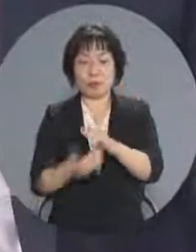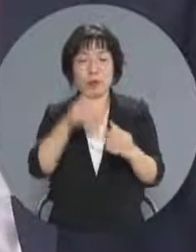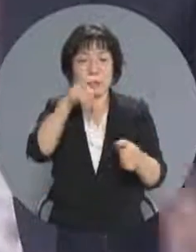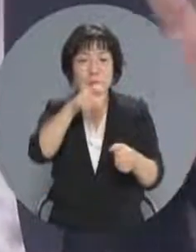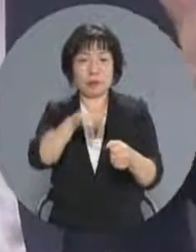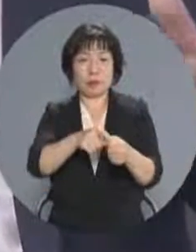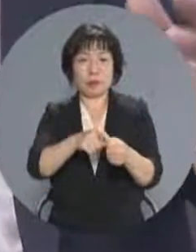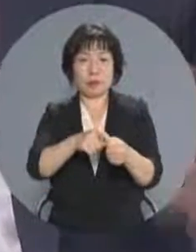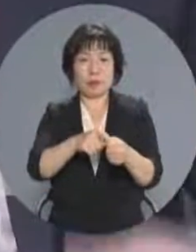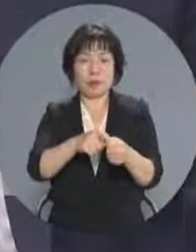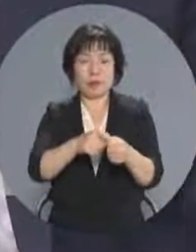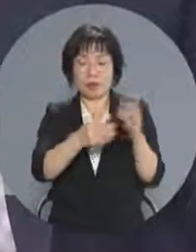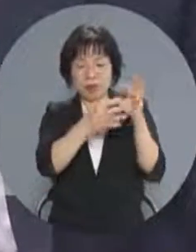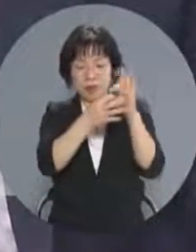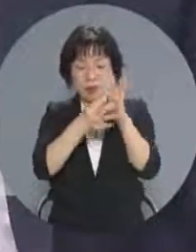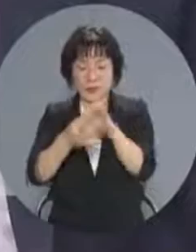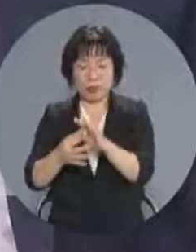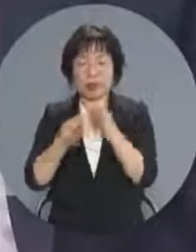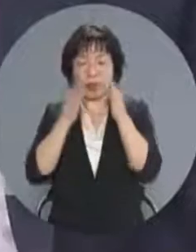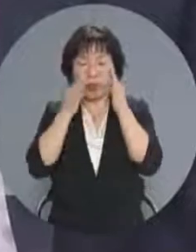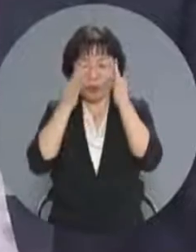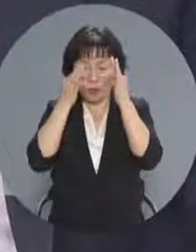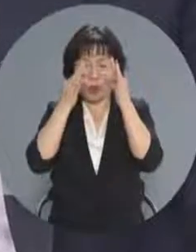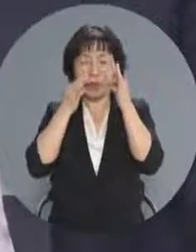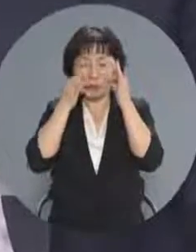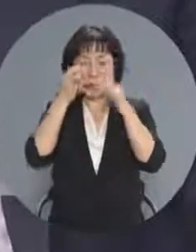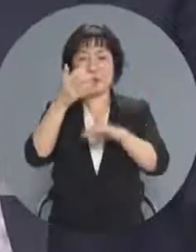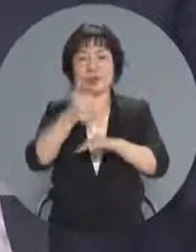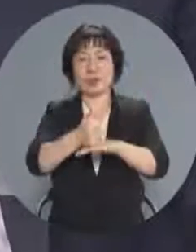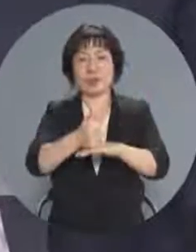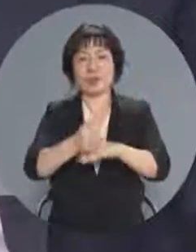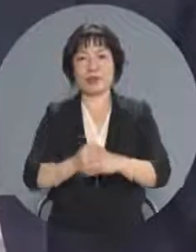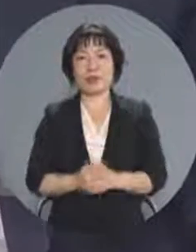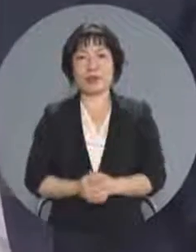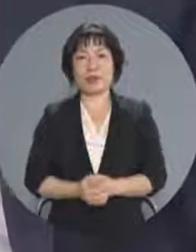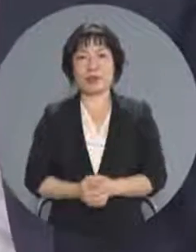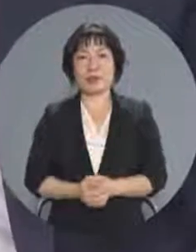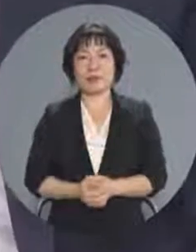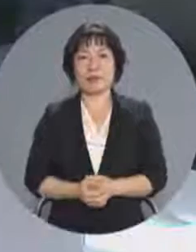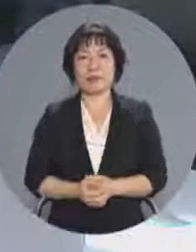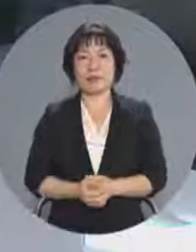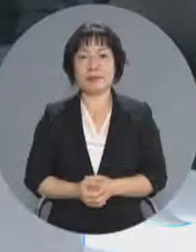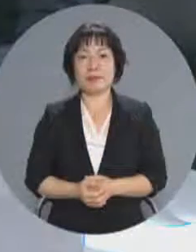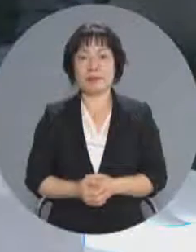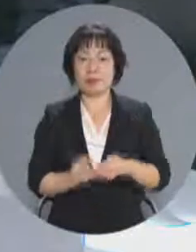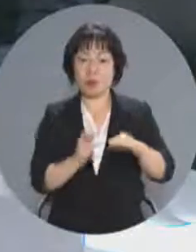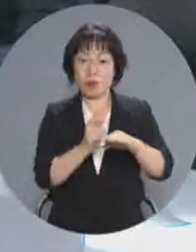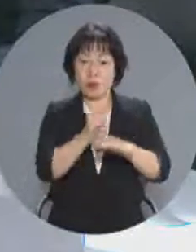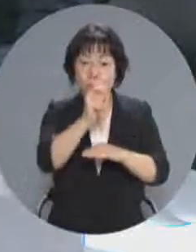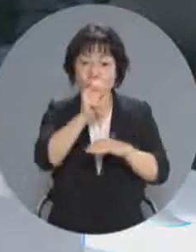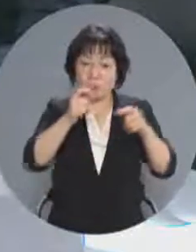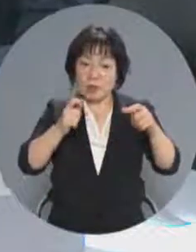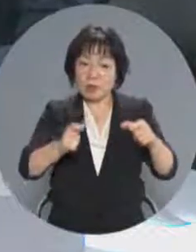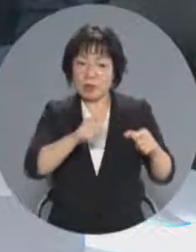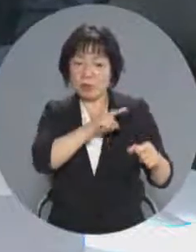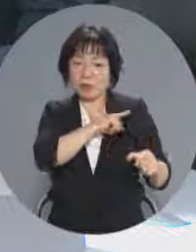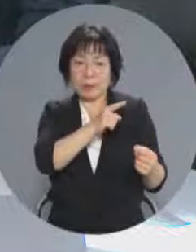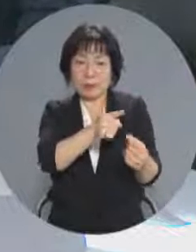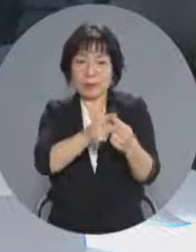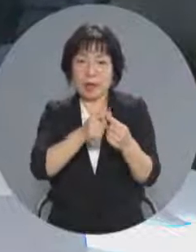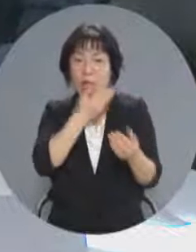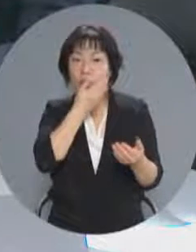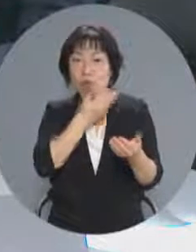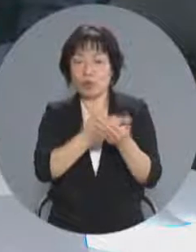마련하기 위해서 심없이 달려온 일이었다 이렇게 말씀드릴 수가 있습니다 근이 가장 중요한게 우주항공